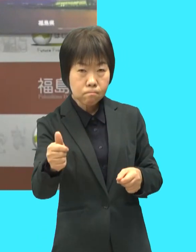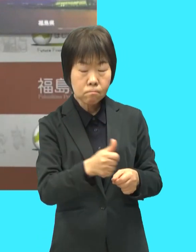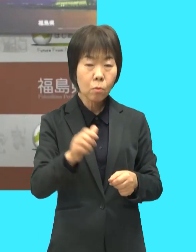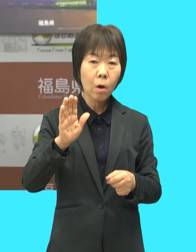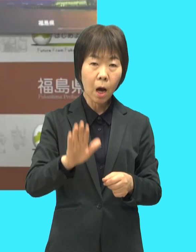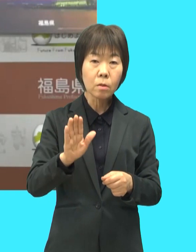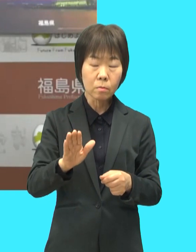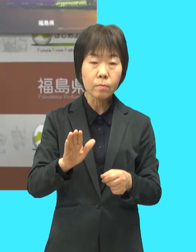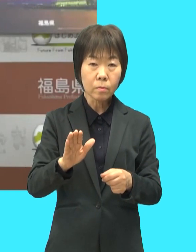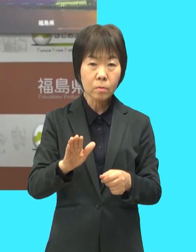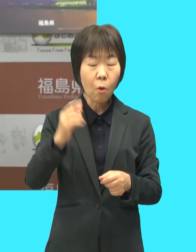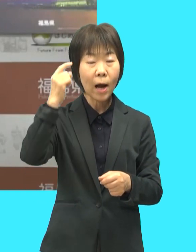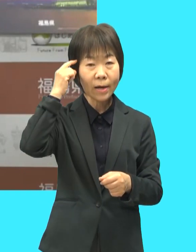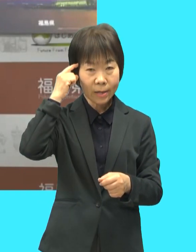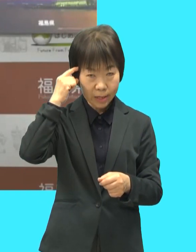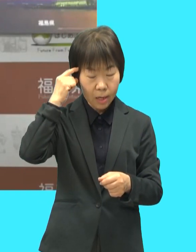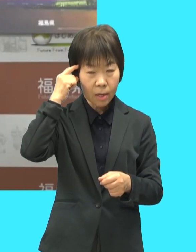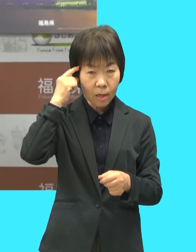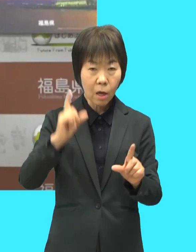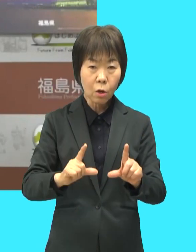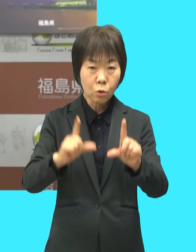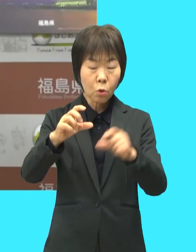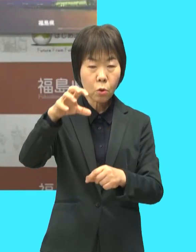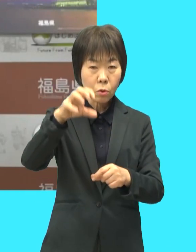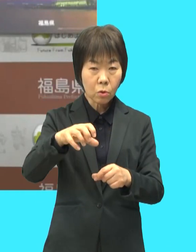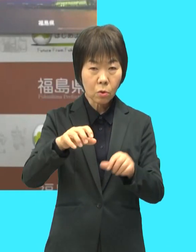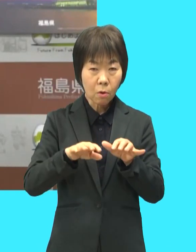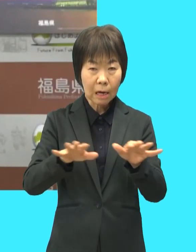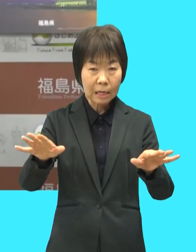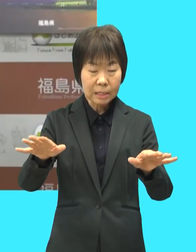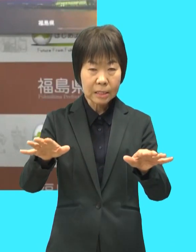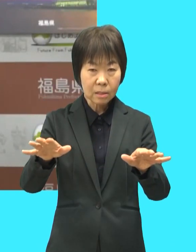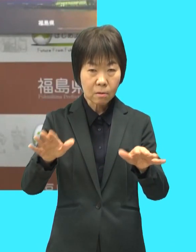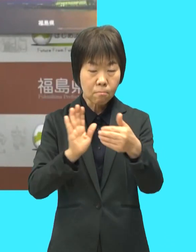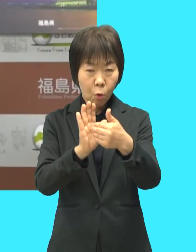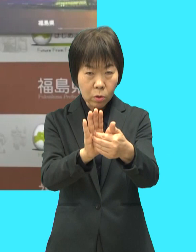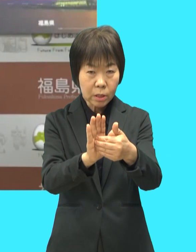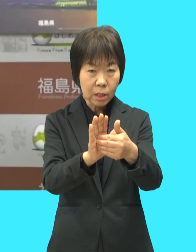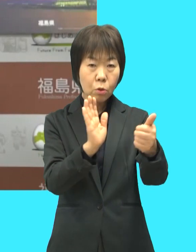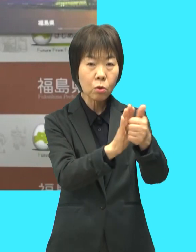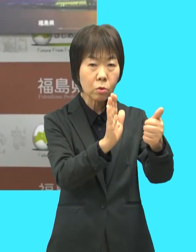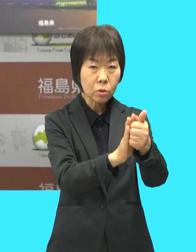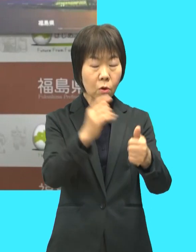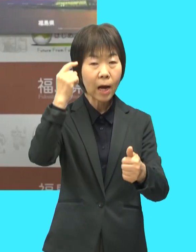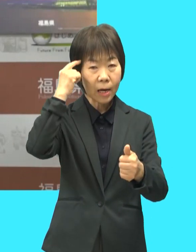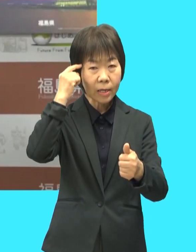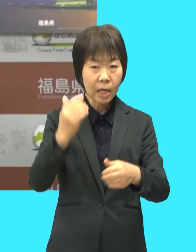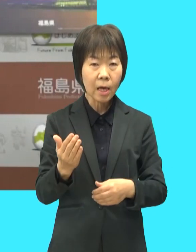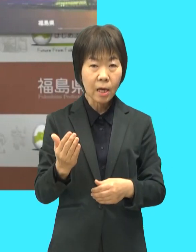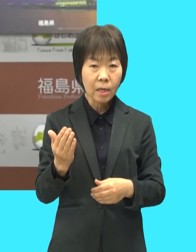実態も踏まえ、東京都の感染拡大防止に協力をするという観点で、先